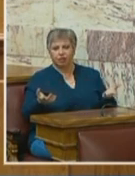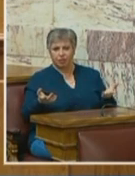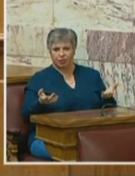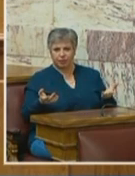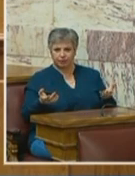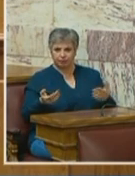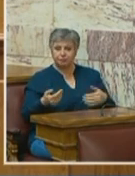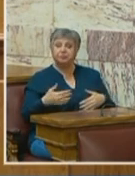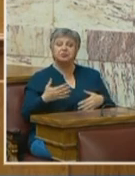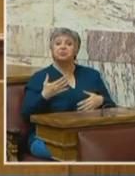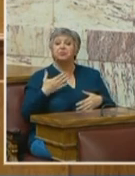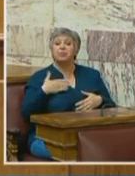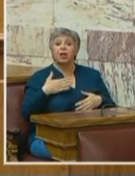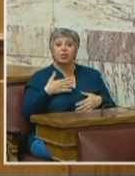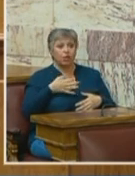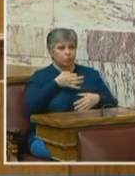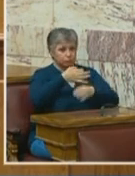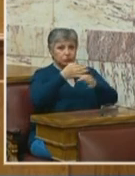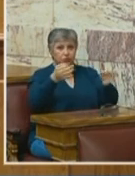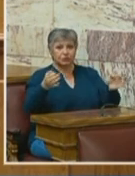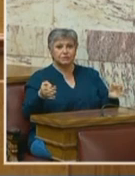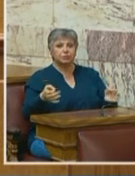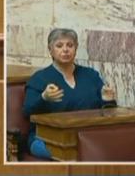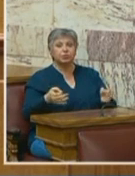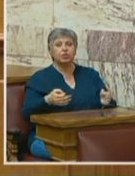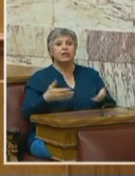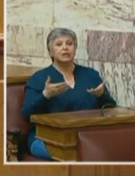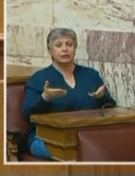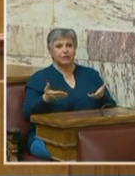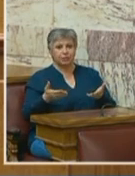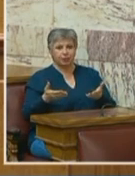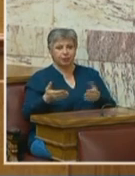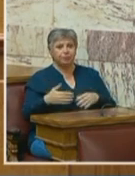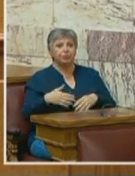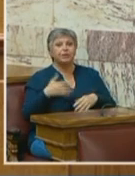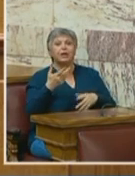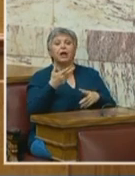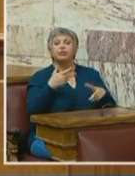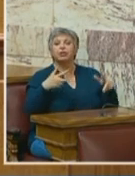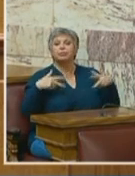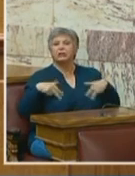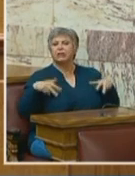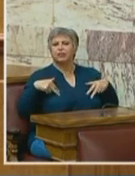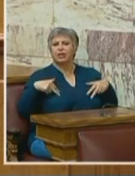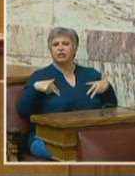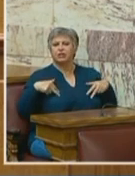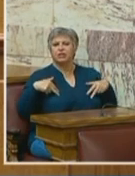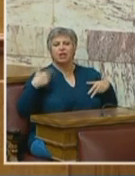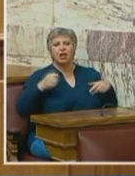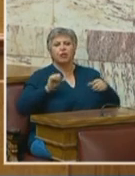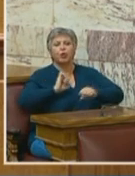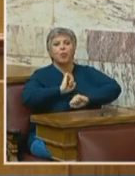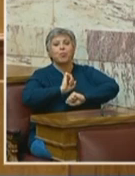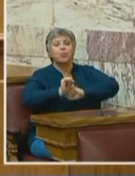Κυρίες και κύριοι βουλευτές, η μεθόδευση που πήγε η κυβέρνηση να στήσει γύρω από την υπόθεση